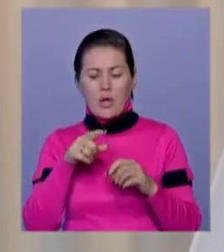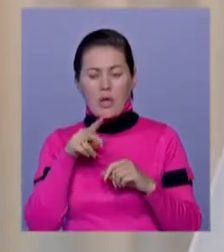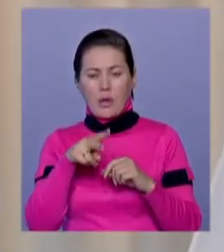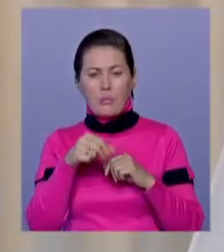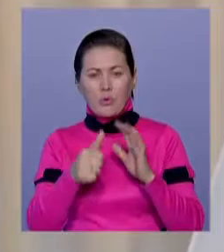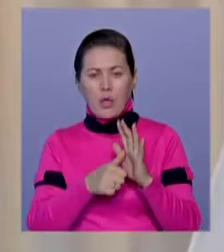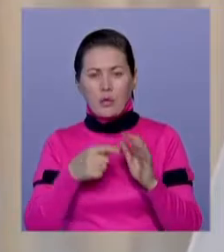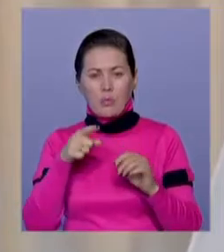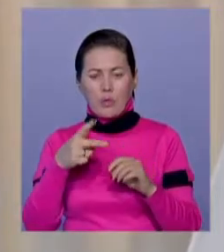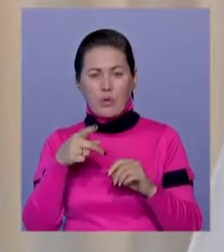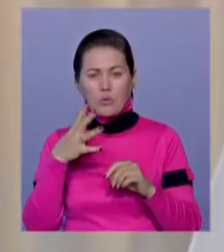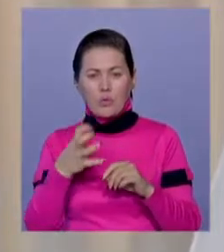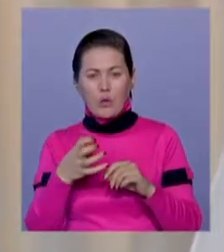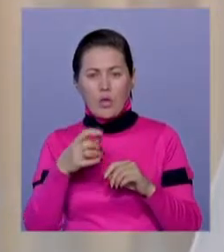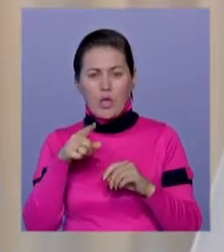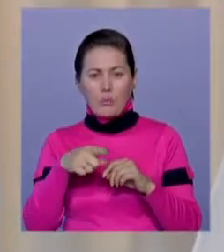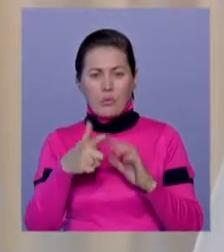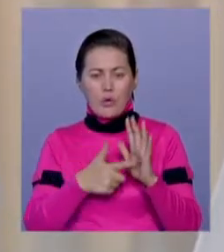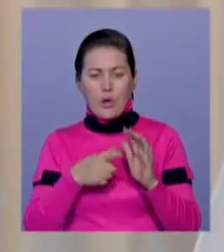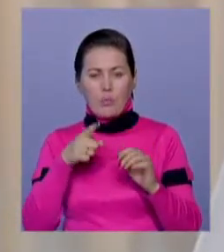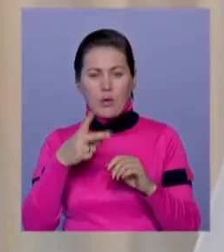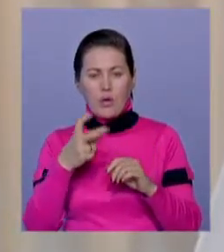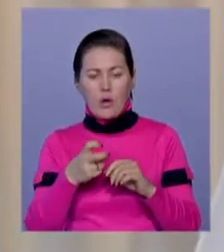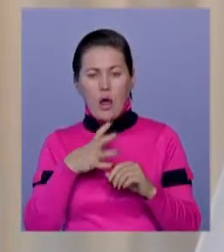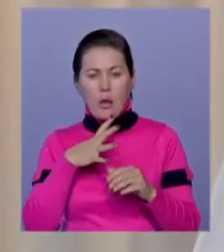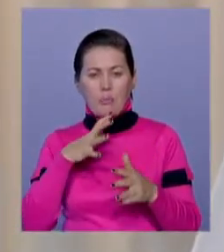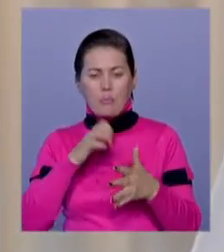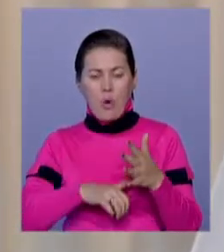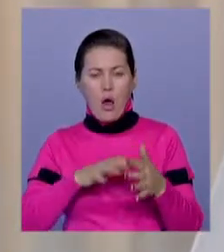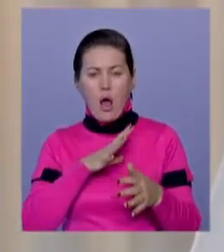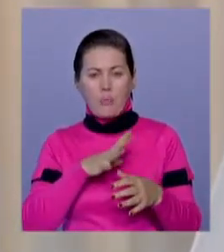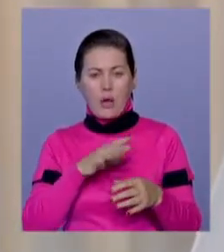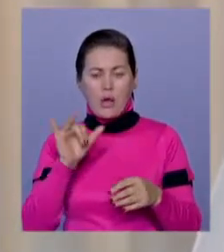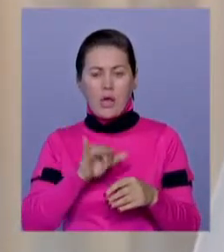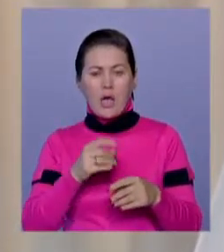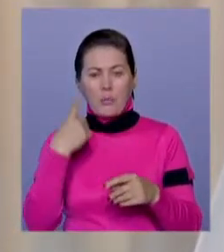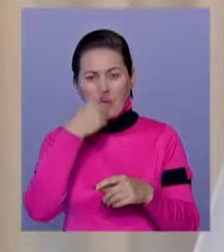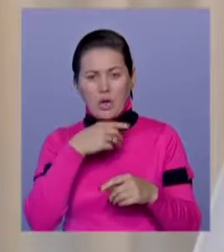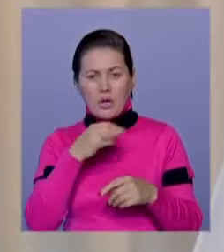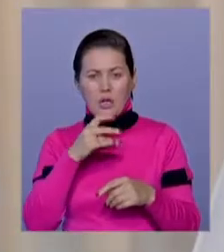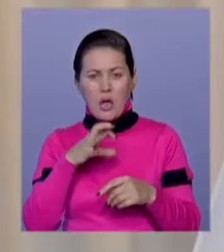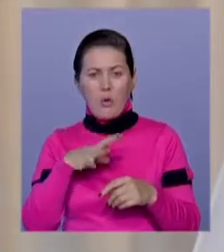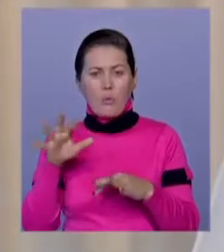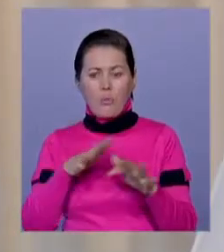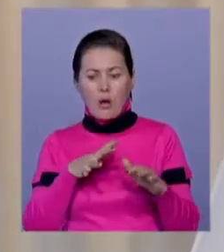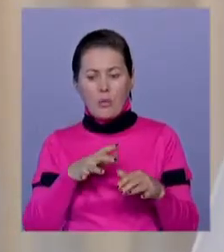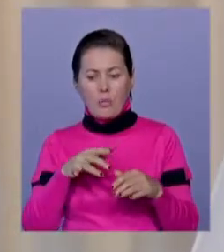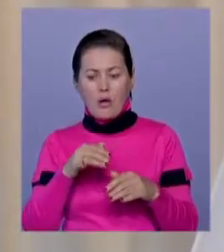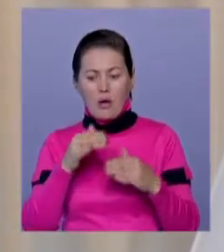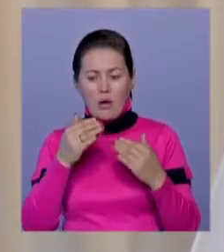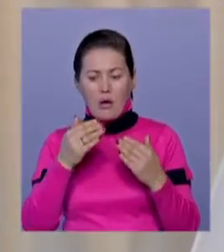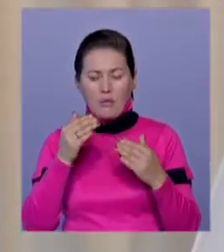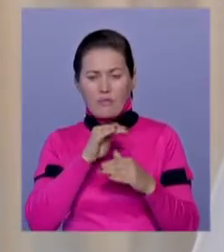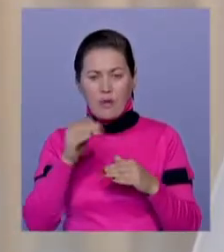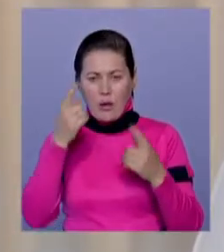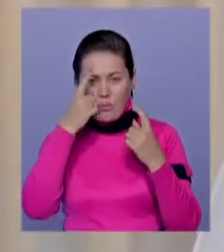жылы 1400, 2017 жылы 1200 әйел жасанды түсік жасатқан. Ал жекеменшік клиникаларда жасалатын шаралардан ресми мәлімет ала